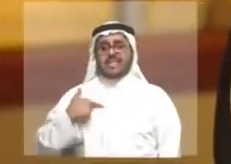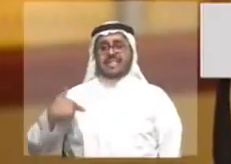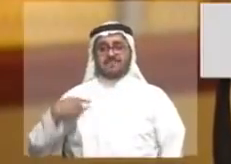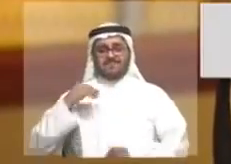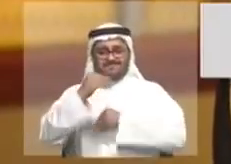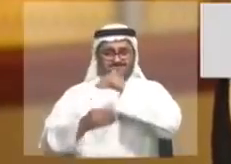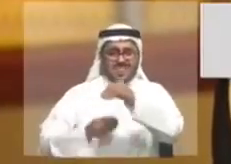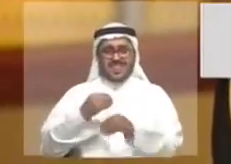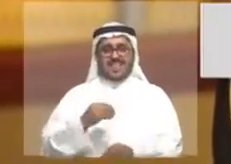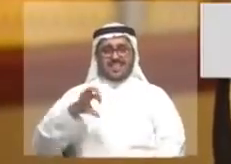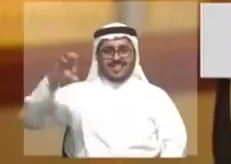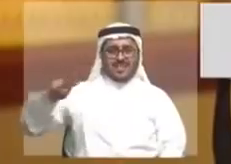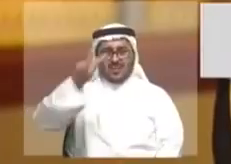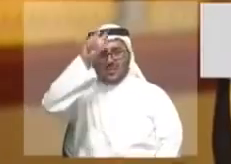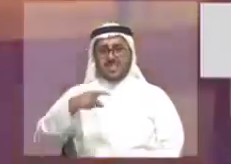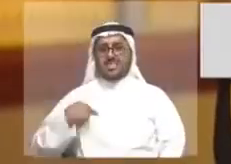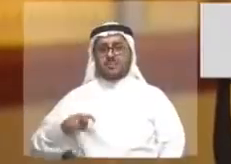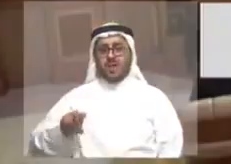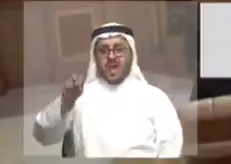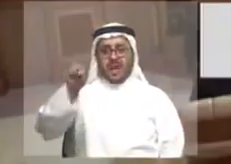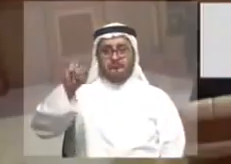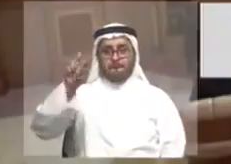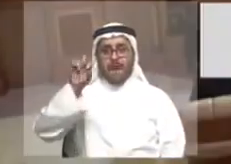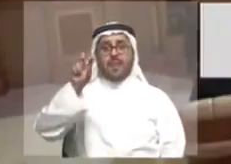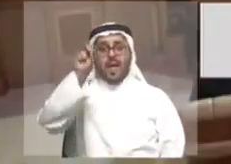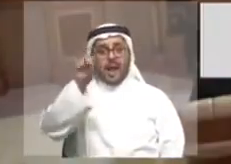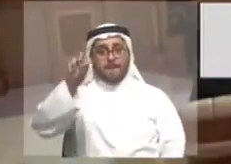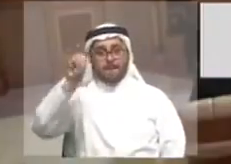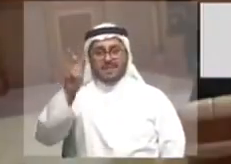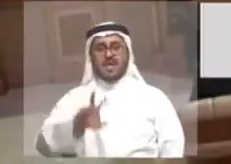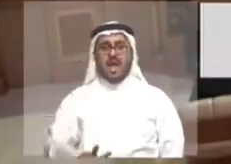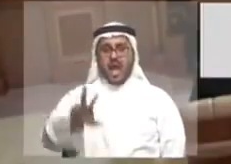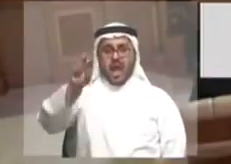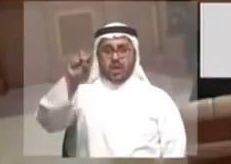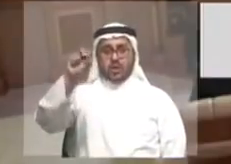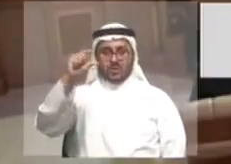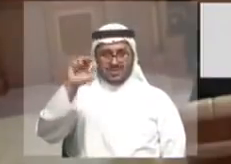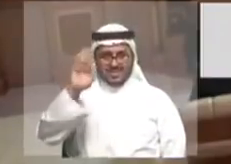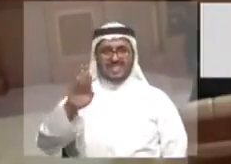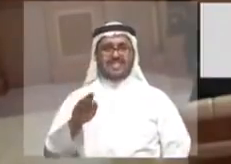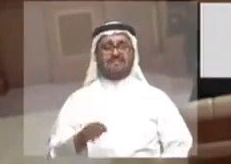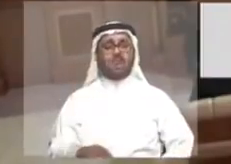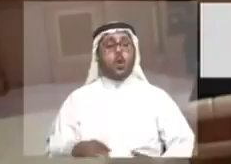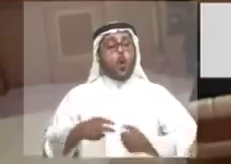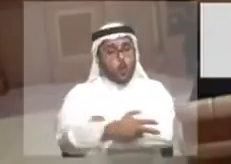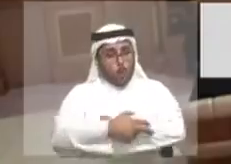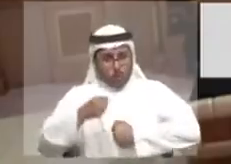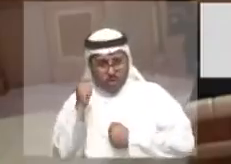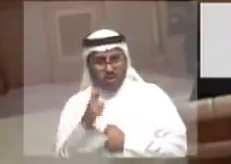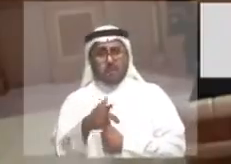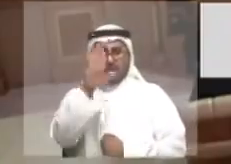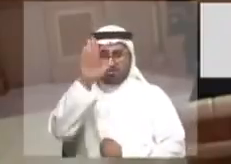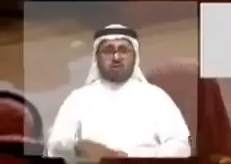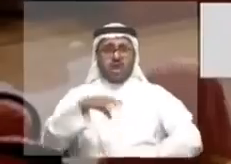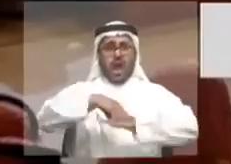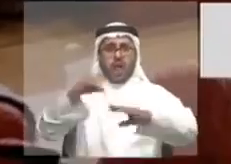العربية 29 بقمة القدس، كما أعلن أيده الله عن تبرع المملكة لبرنامج دعم الأوقاف الإسلامية في